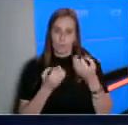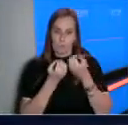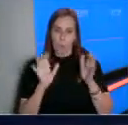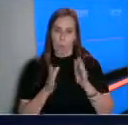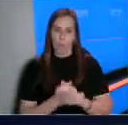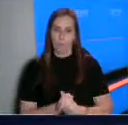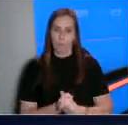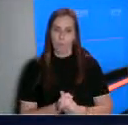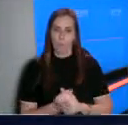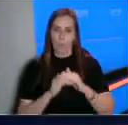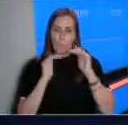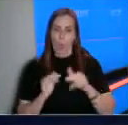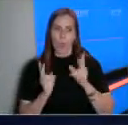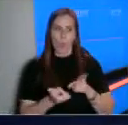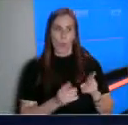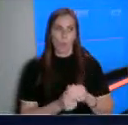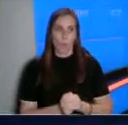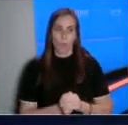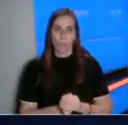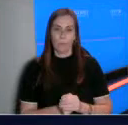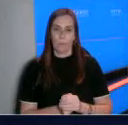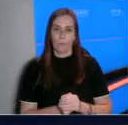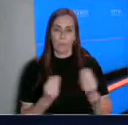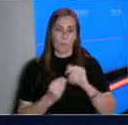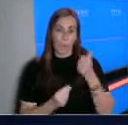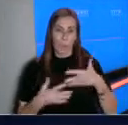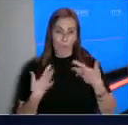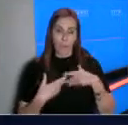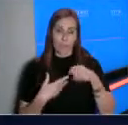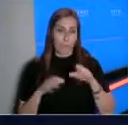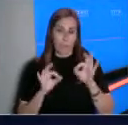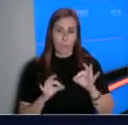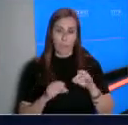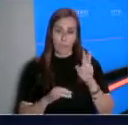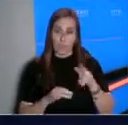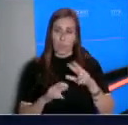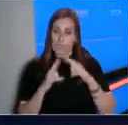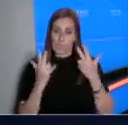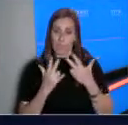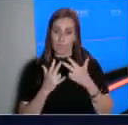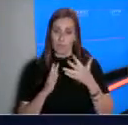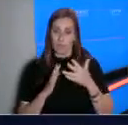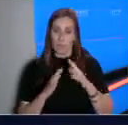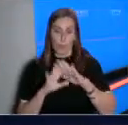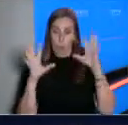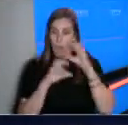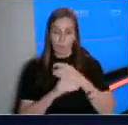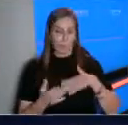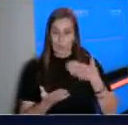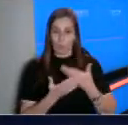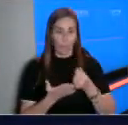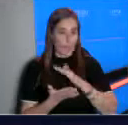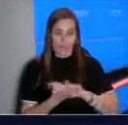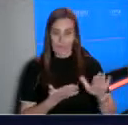פתוחות, עם פחות אופציות. והדבר הכי מרגש זה שבעצם יש צוות של משהו כמו 5... כל הערב זה הוא בהתנדבות,